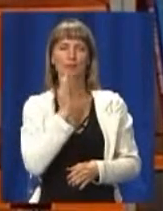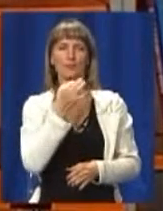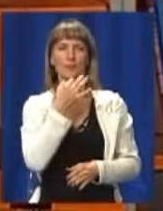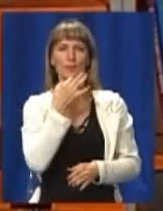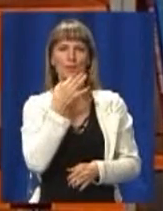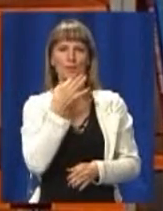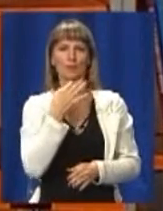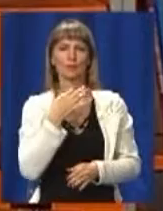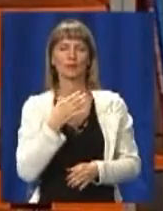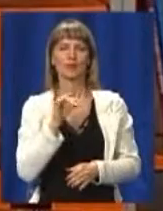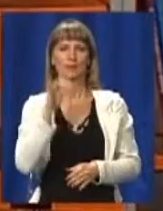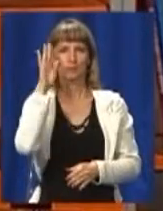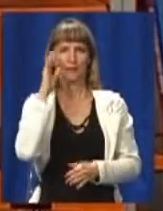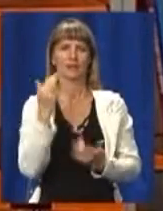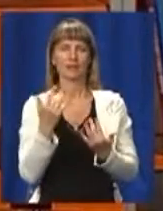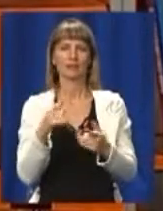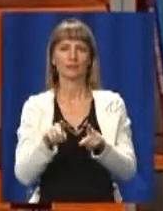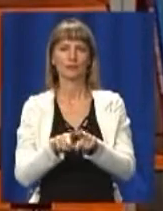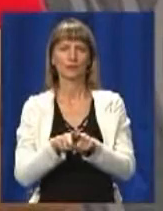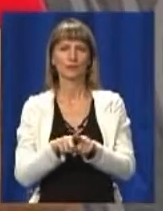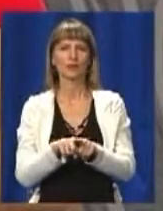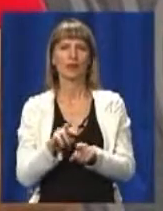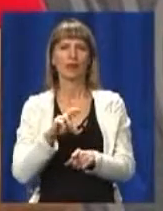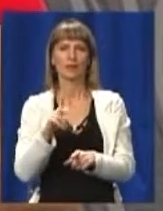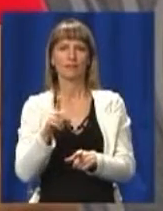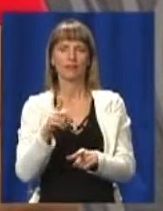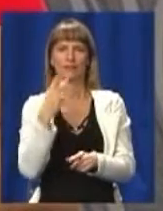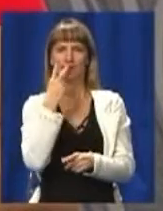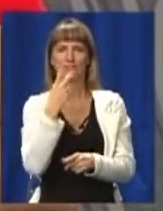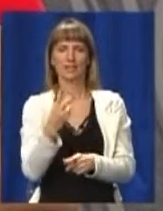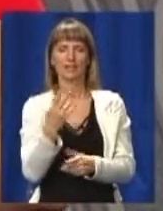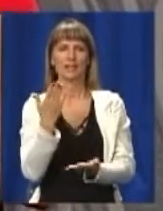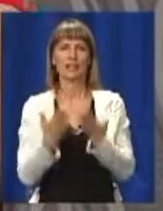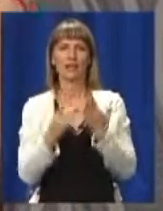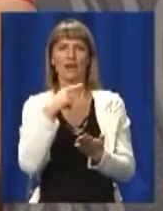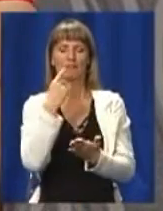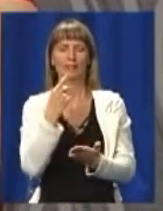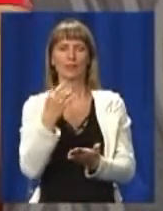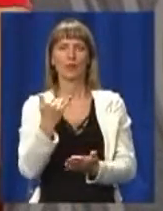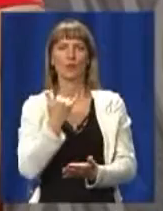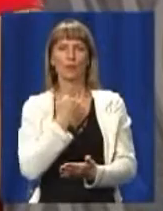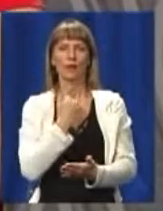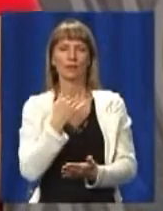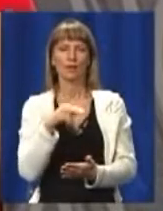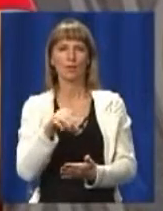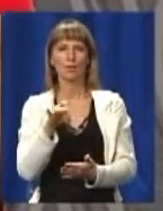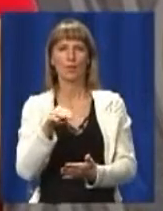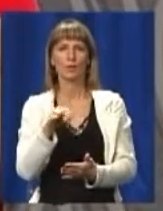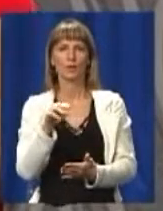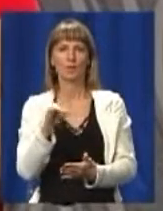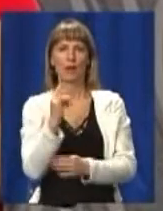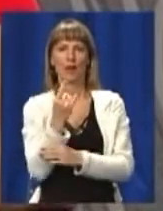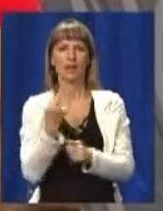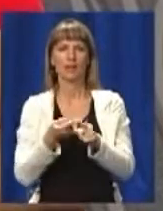подобається, навіть хлопці деякі мої друзі дивляться. Як вони взагалі виглядають? Якщо казати, ну я ж кажу, в мене прототип ляльки – це Барбі.